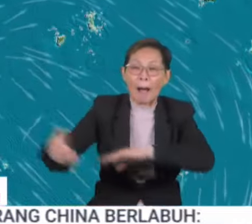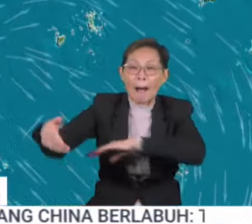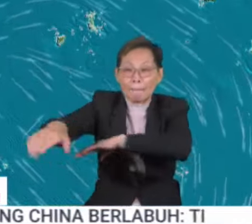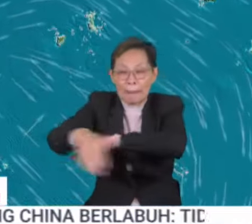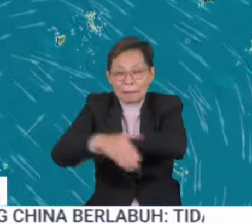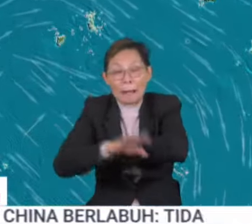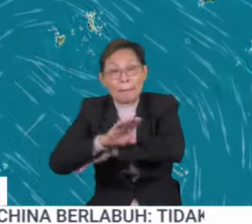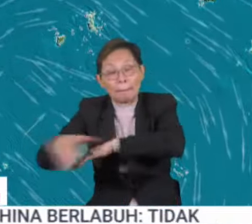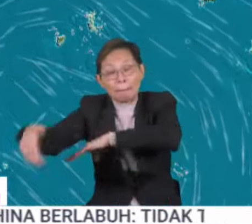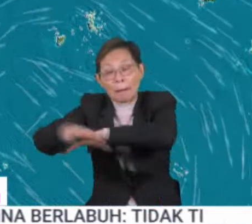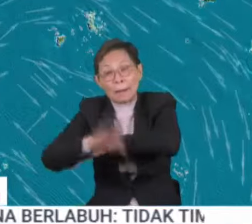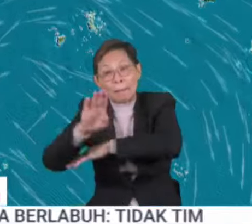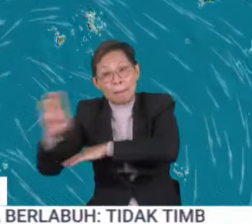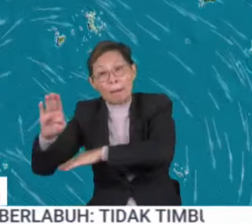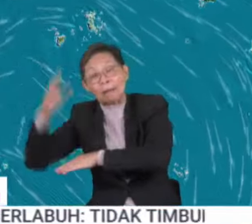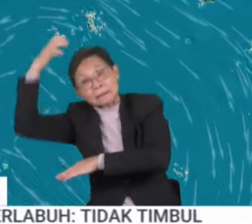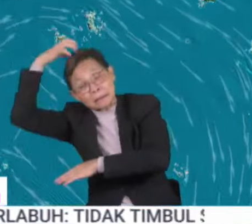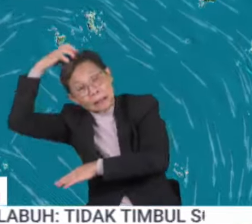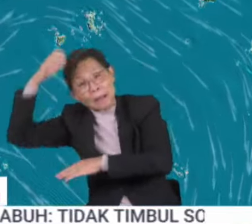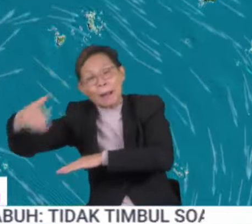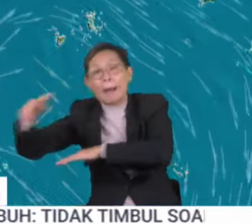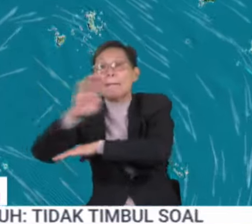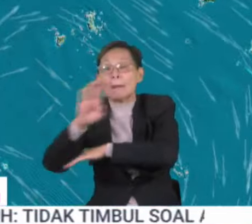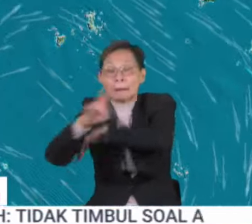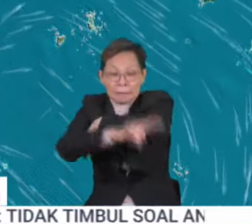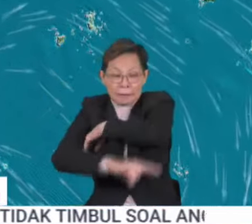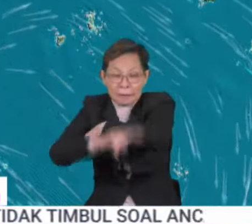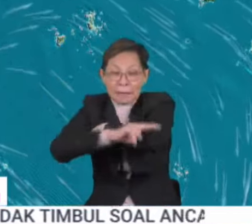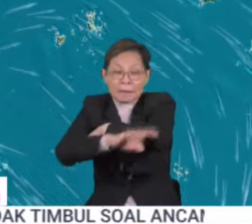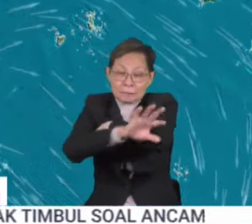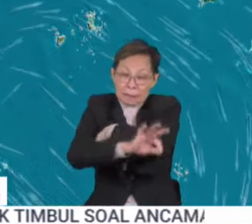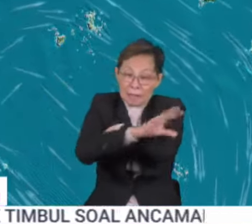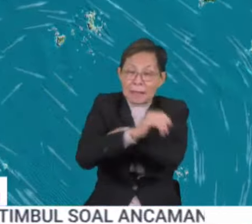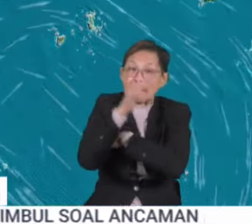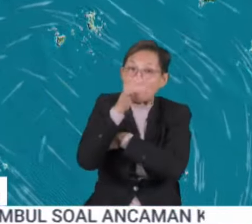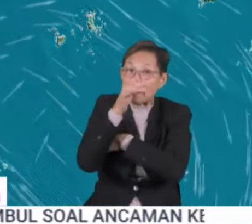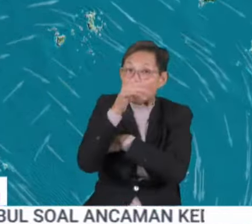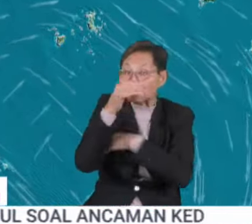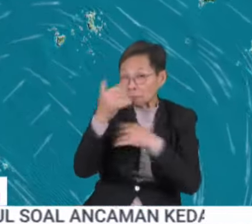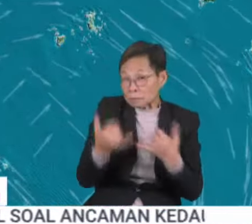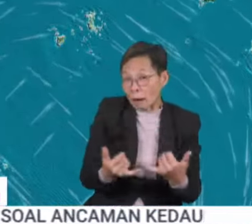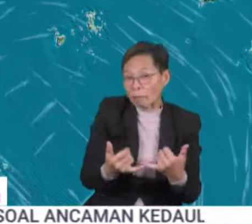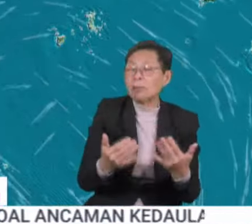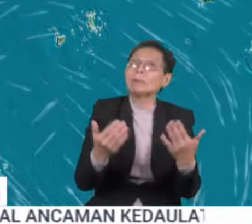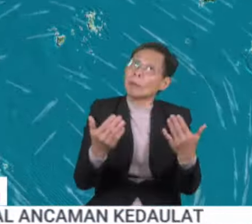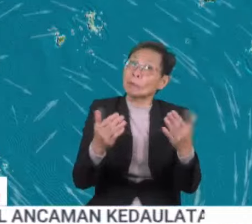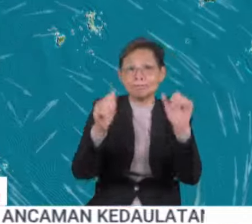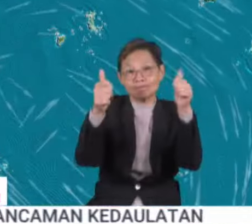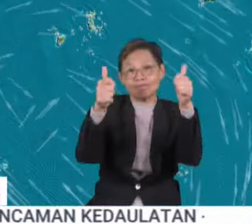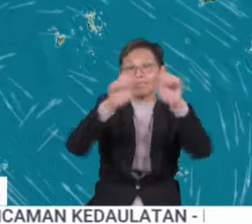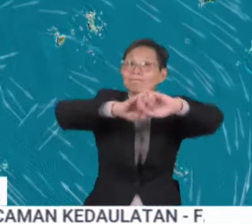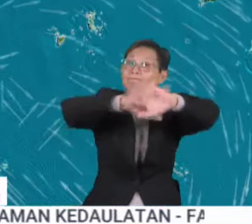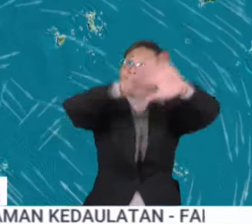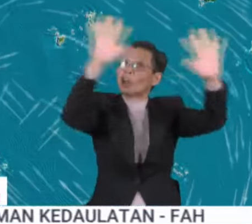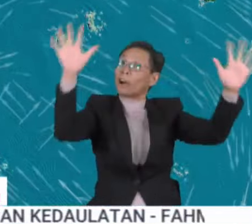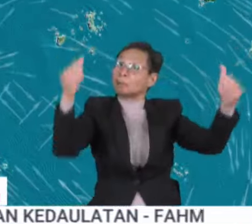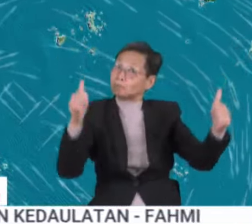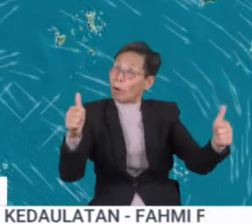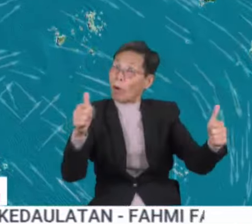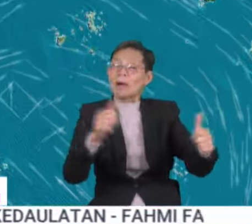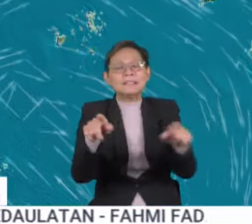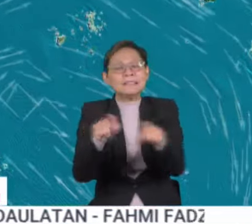barat seperti di barat Selangor, barat di negeri Sembilan dan juga Melaka, buat masa kini alhamdulillah dalam keadaannya agak cerah. Begitu juga